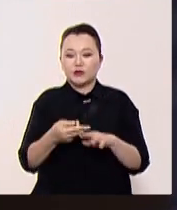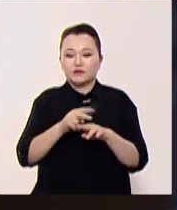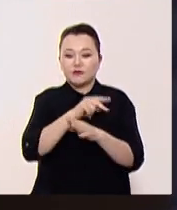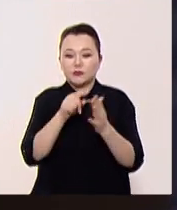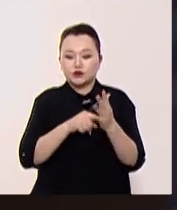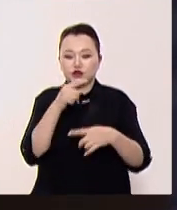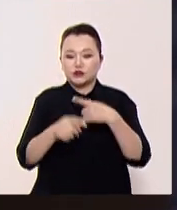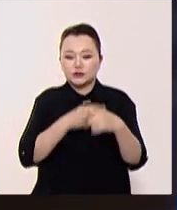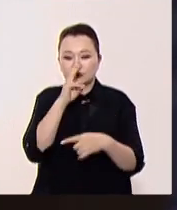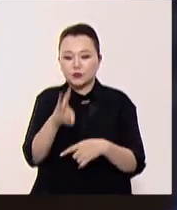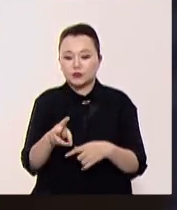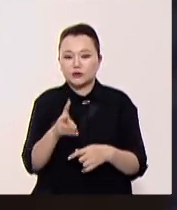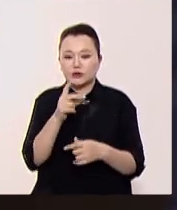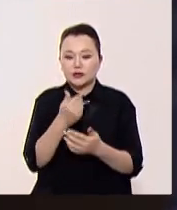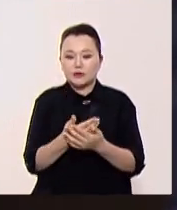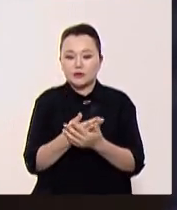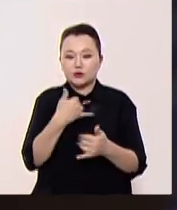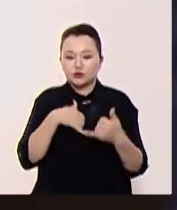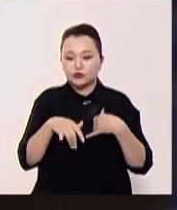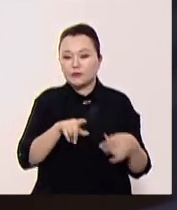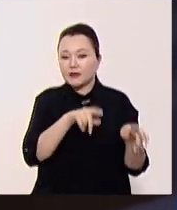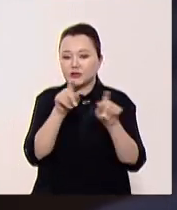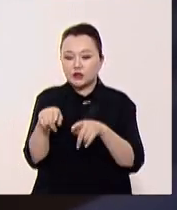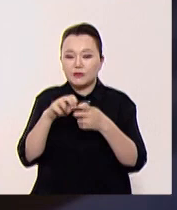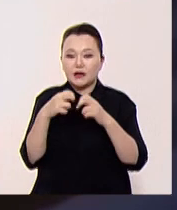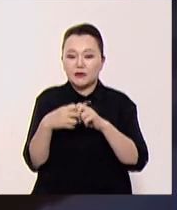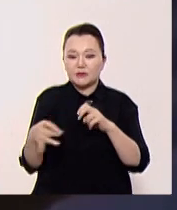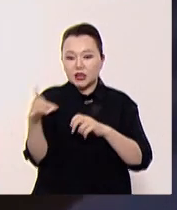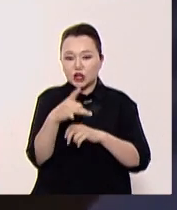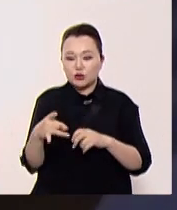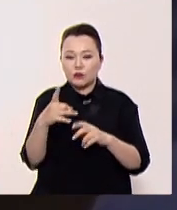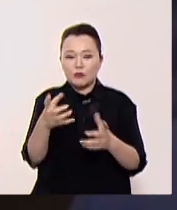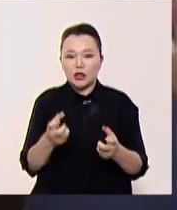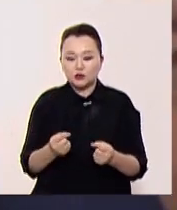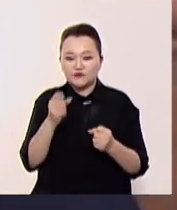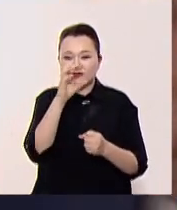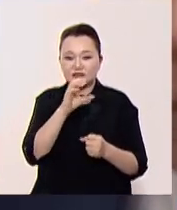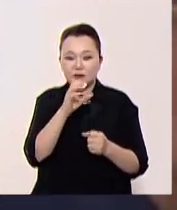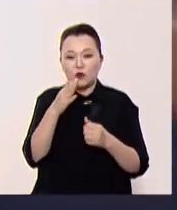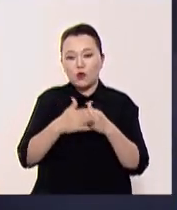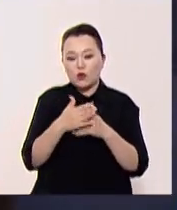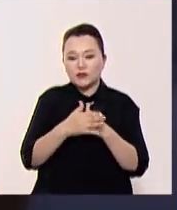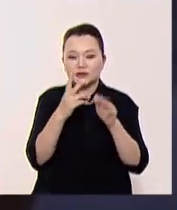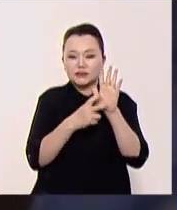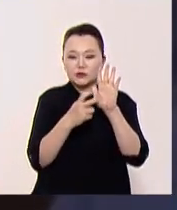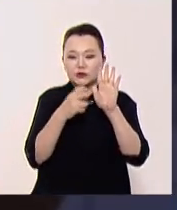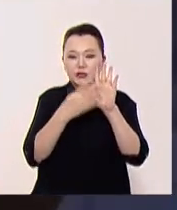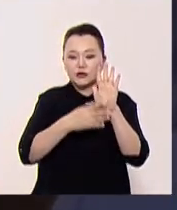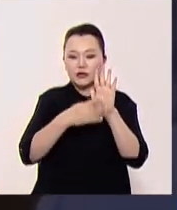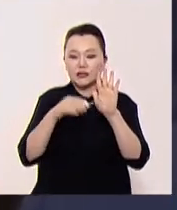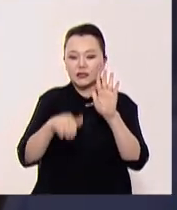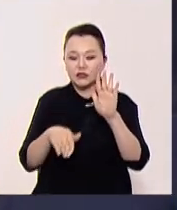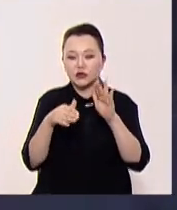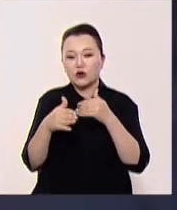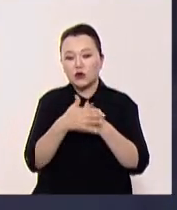вопрос через зарплату. То есть, например, учитель, переезжающий в проблемный регион, он получит в сентябре около 790 тысяч тенге. Из